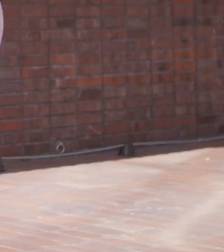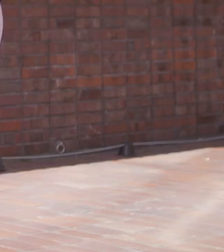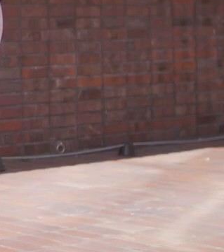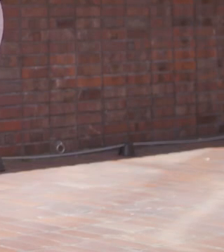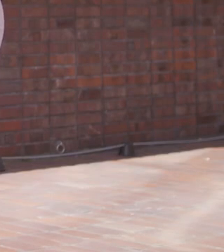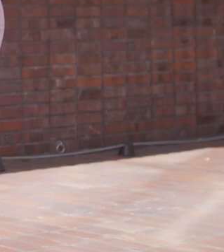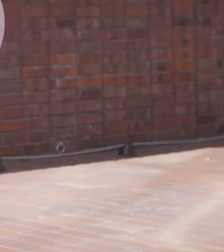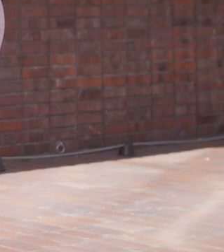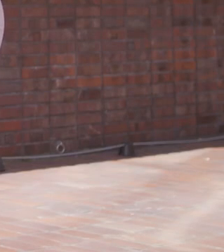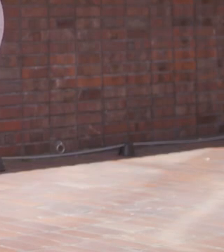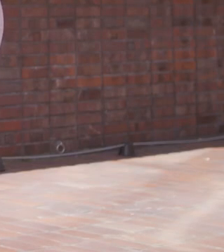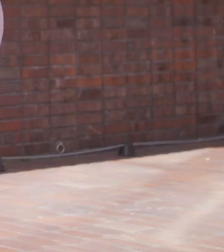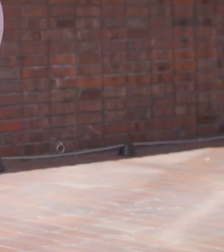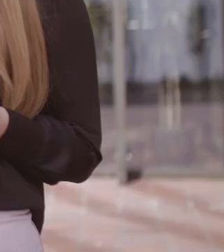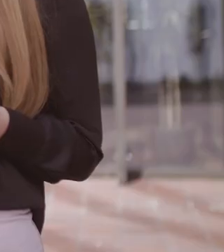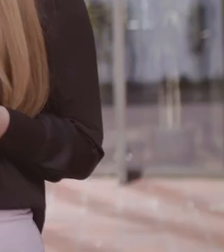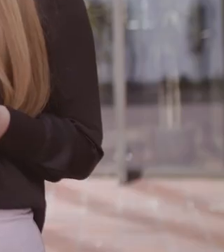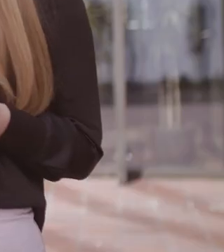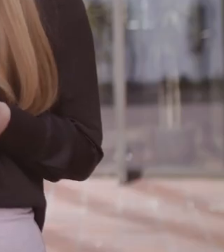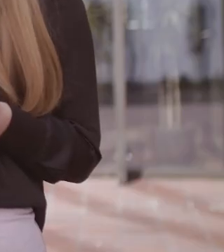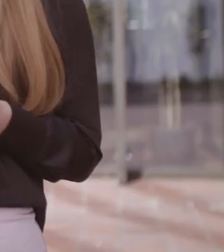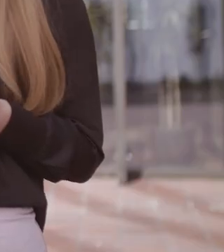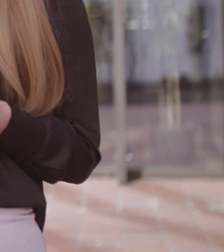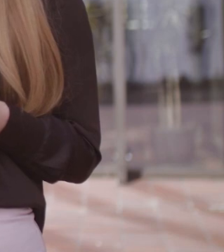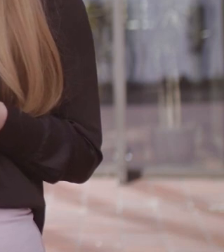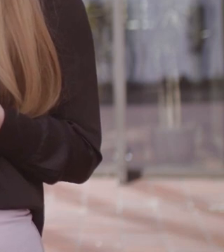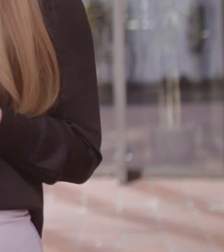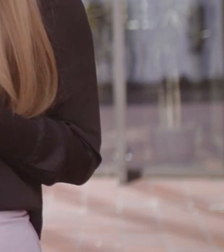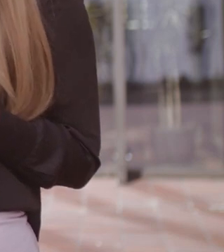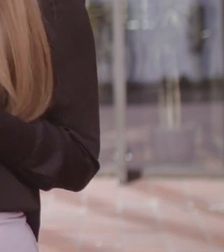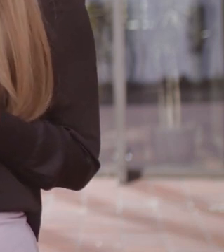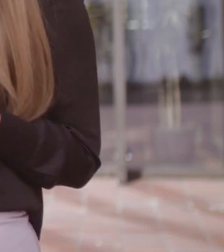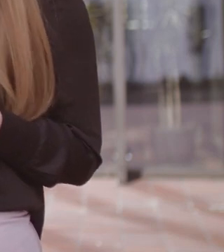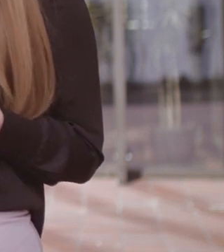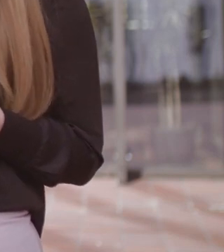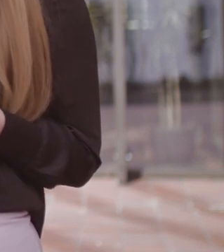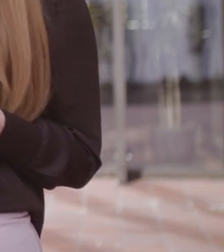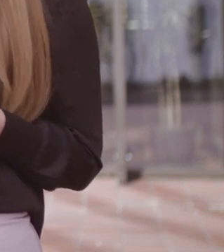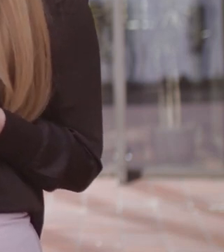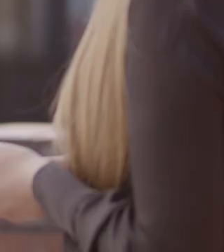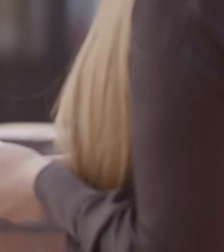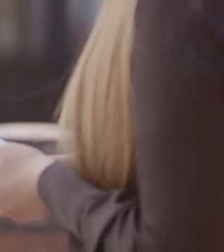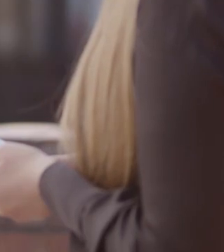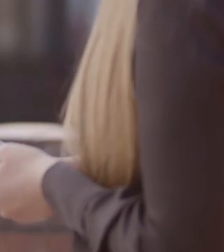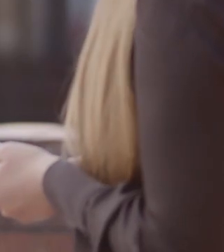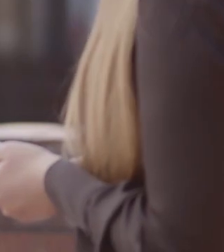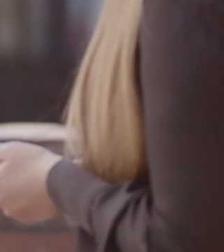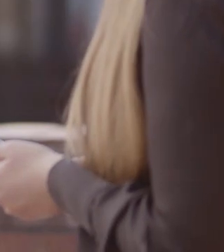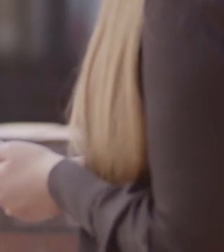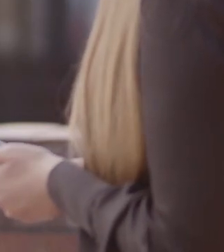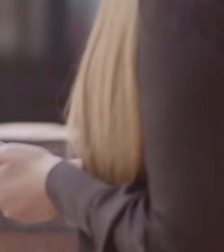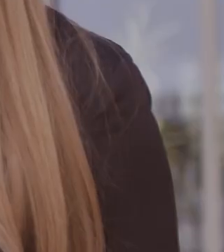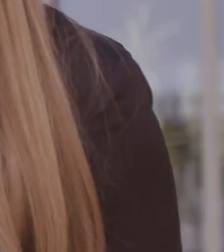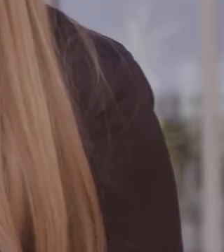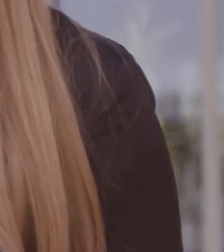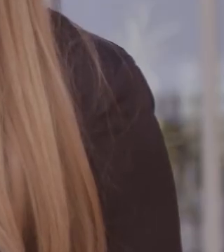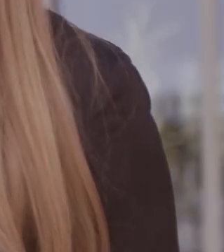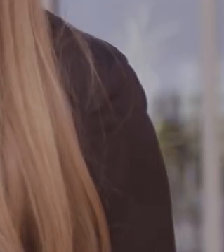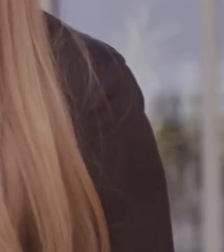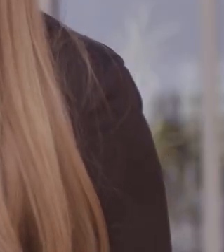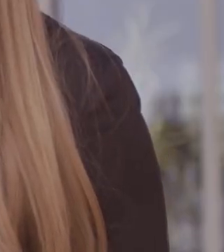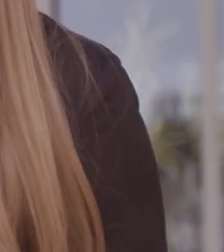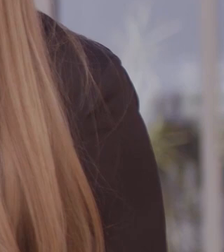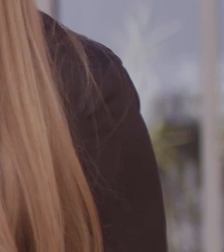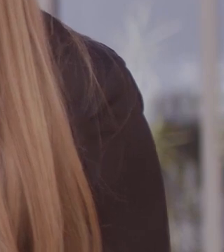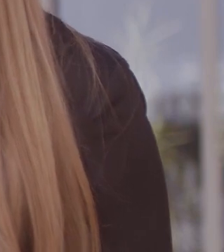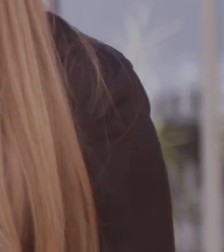w Katowicach odbywa się jedno z największych w Polsce i Europie wydarzeń popularnonaukowych, Śląski Festiwal Nauki. Czy studenci mogą zaangażować